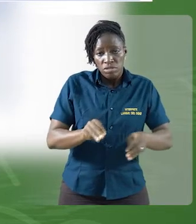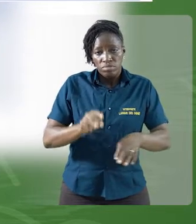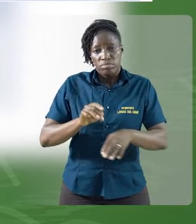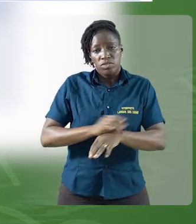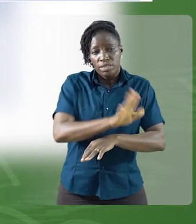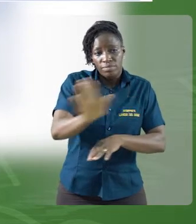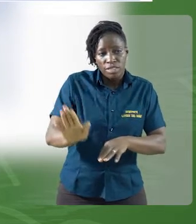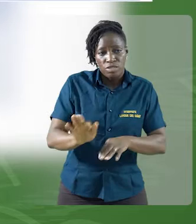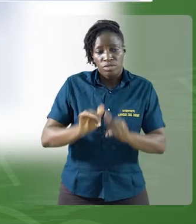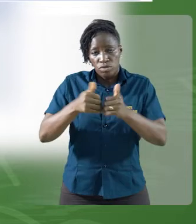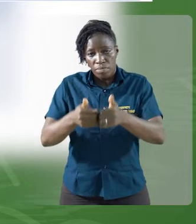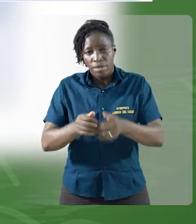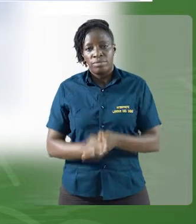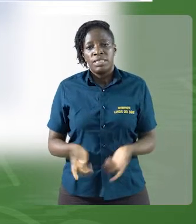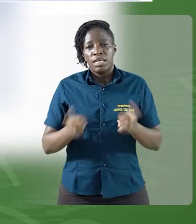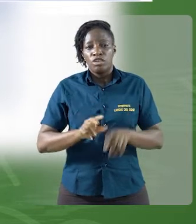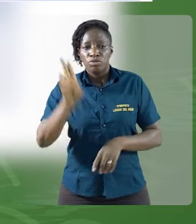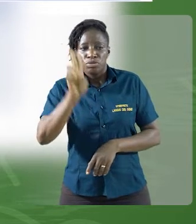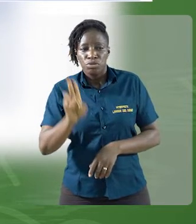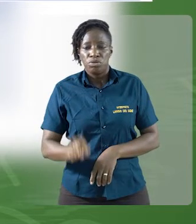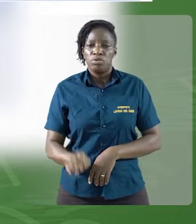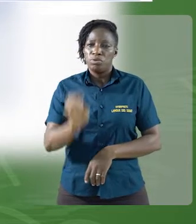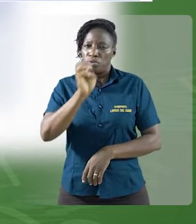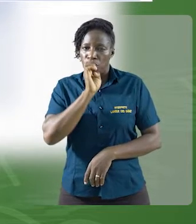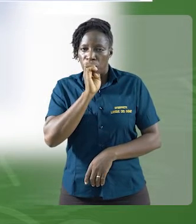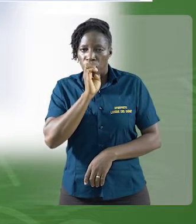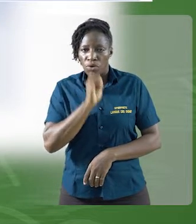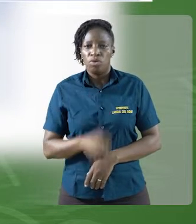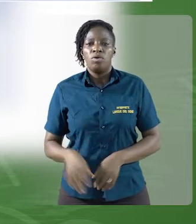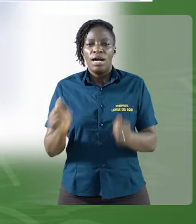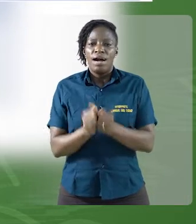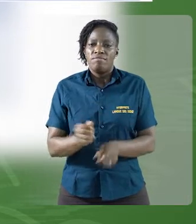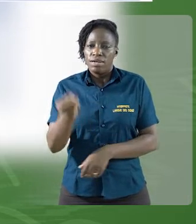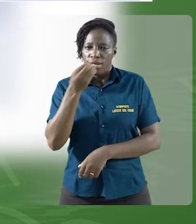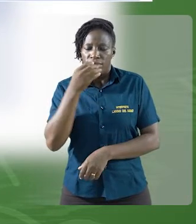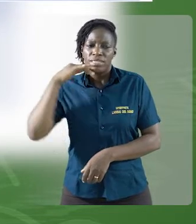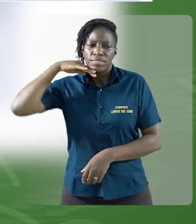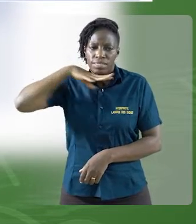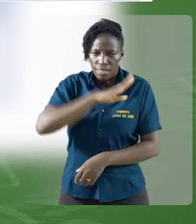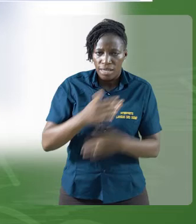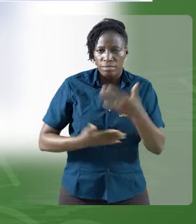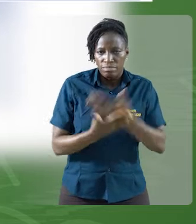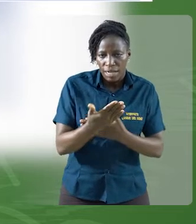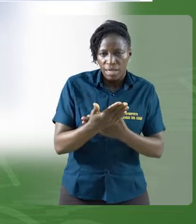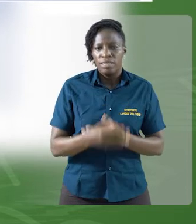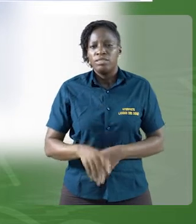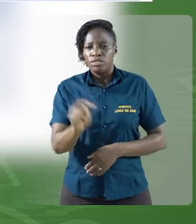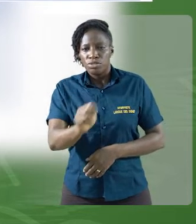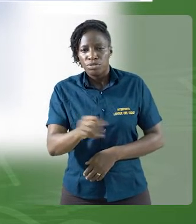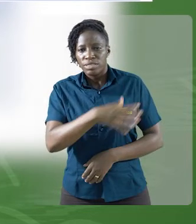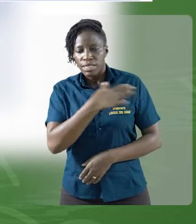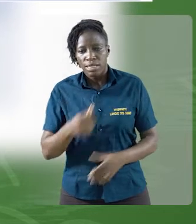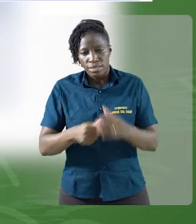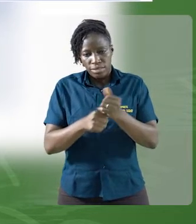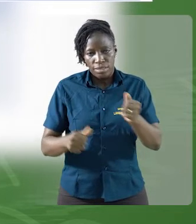mode de contamination est la consommation d'eau et d'aliments souillés par les urines et